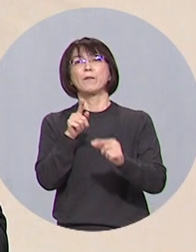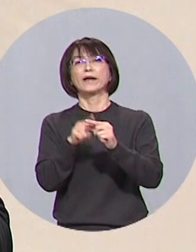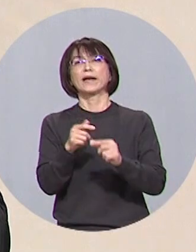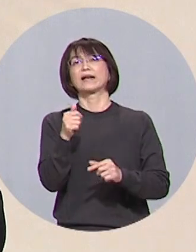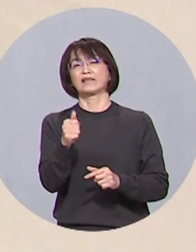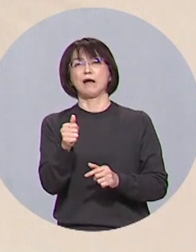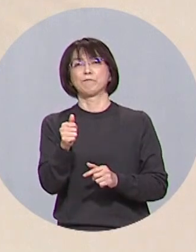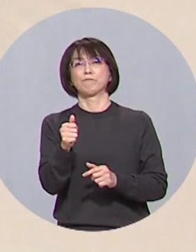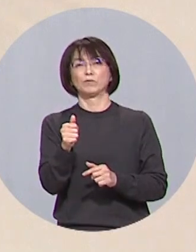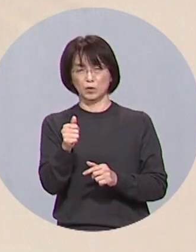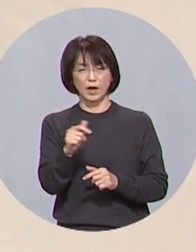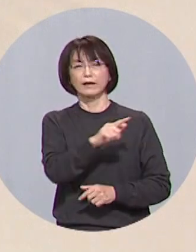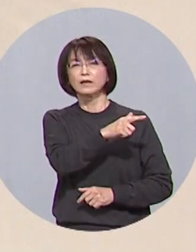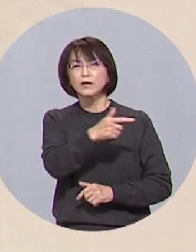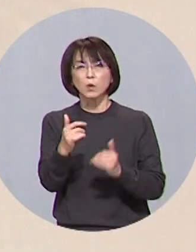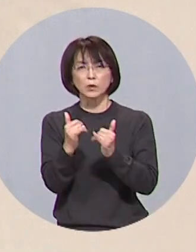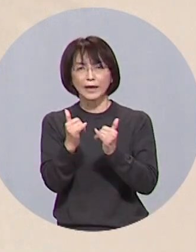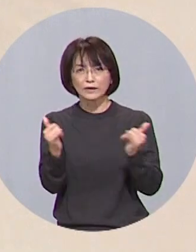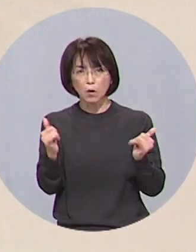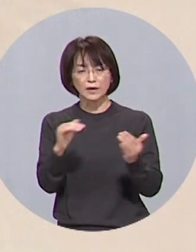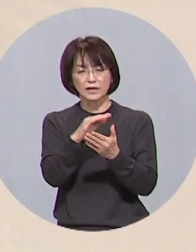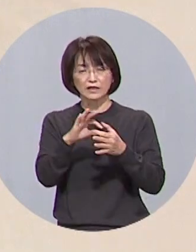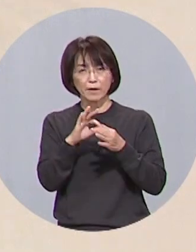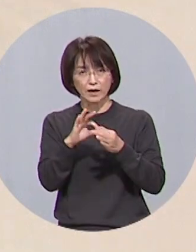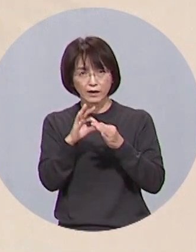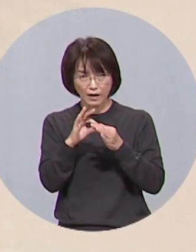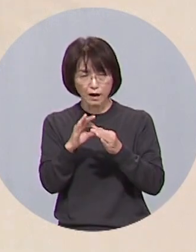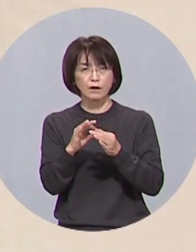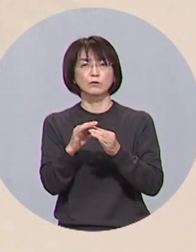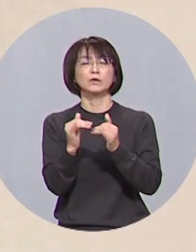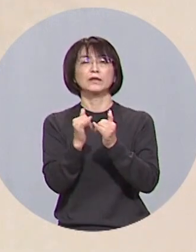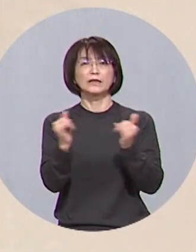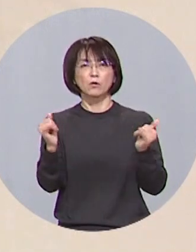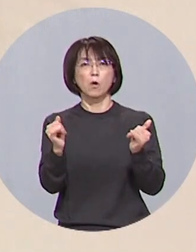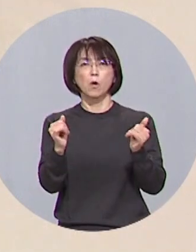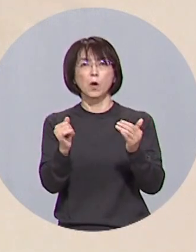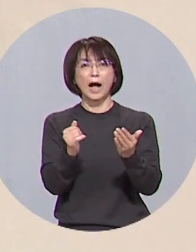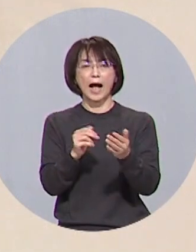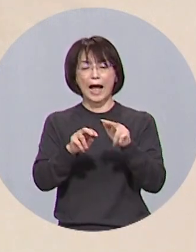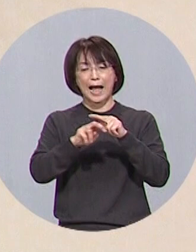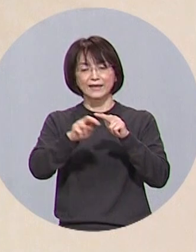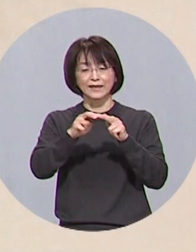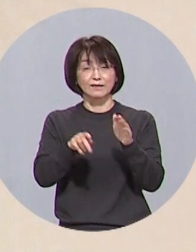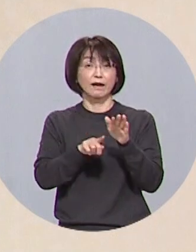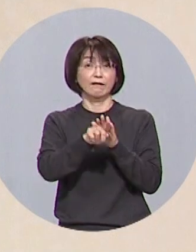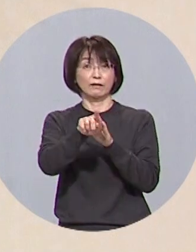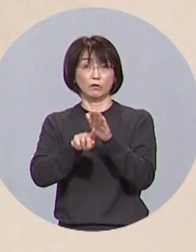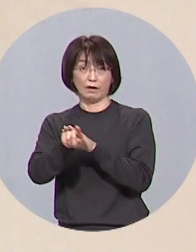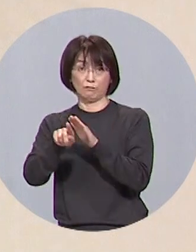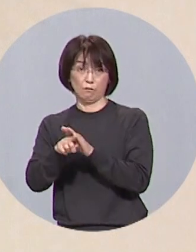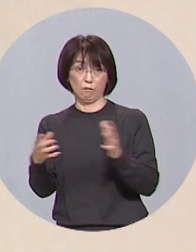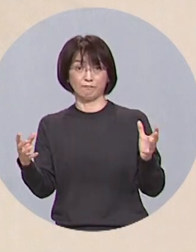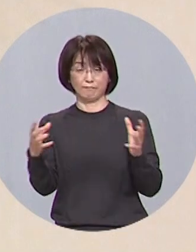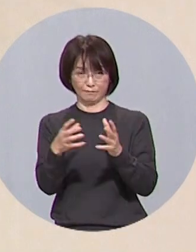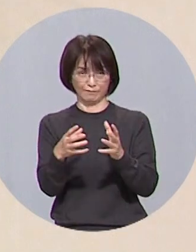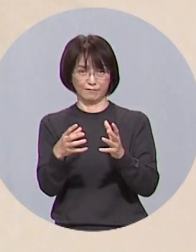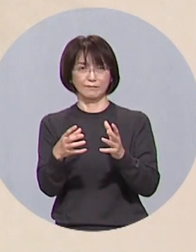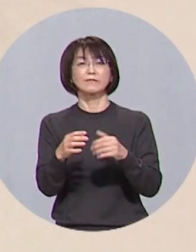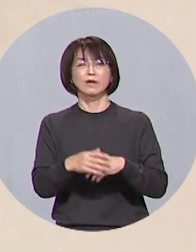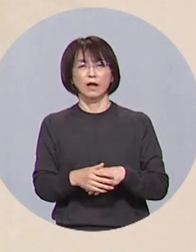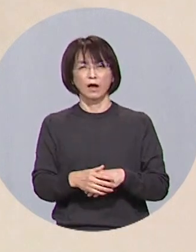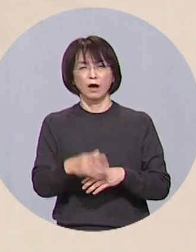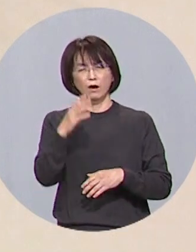あすごい ね、女方がこうね、はい、その路線の代表として出てましたけども、 はいはいはい、 はいはい、だから一番すごいのはやっぱゴルゴさん